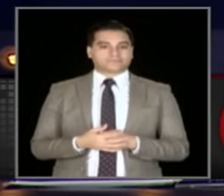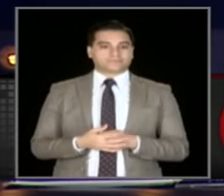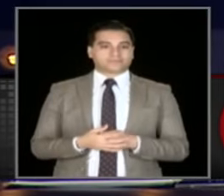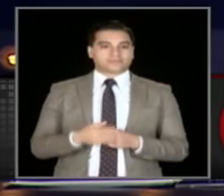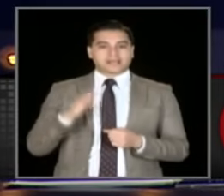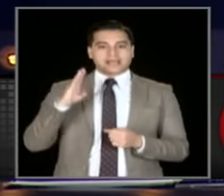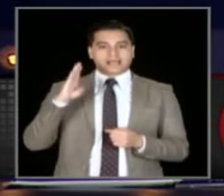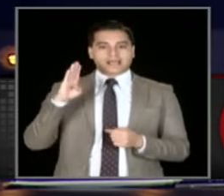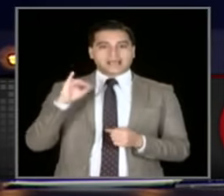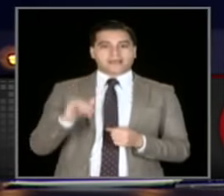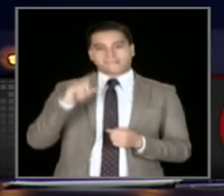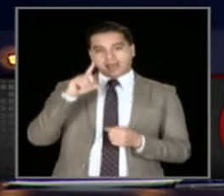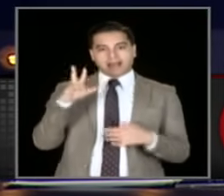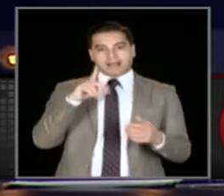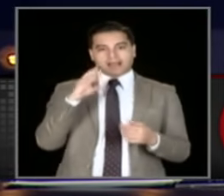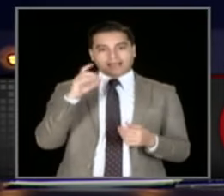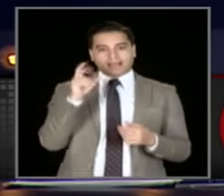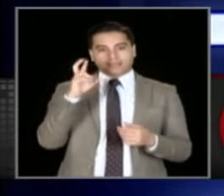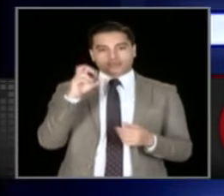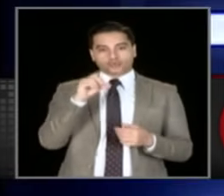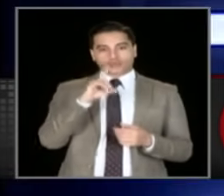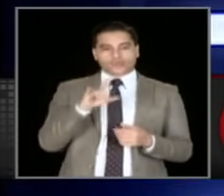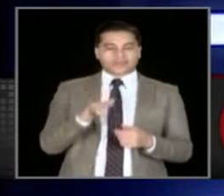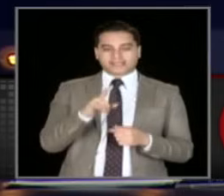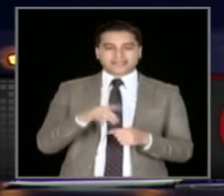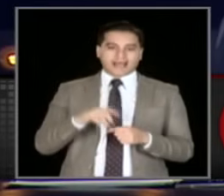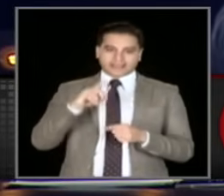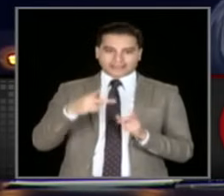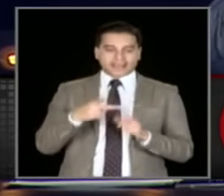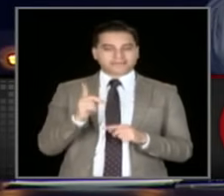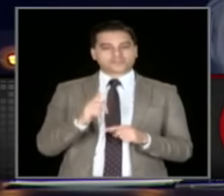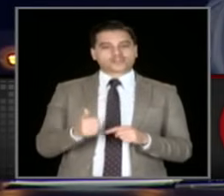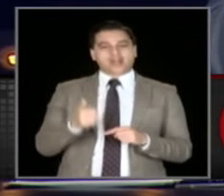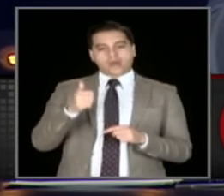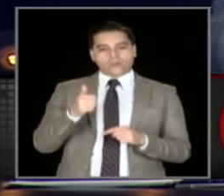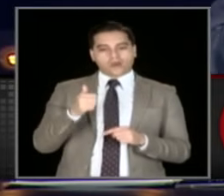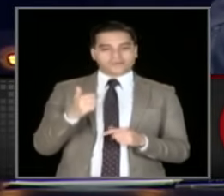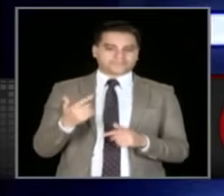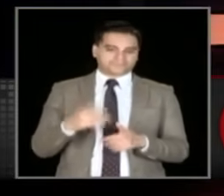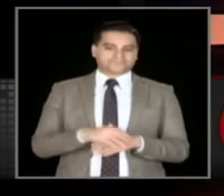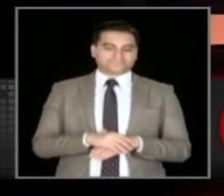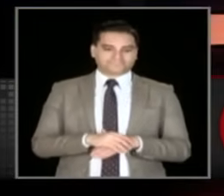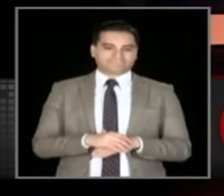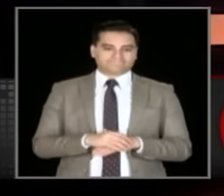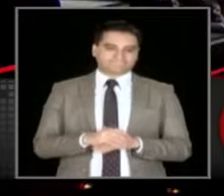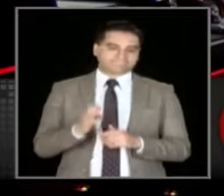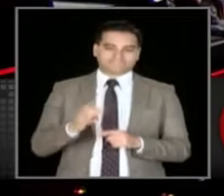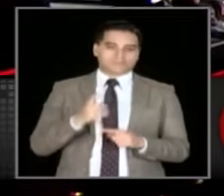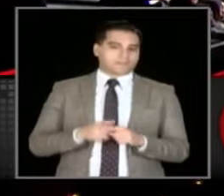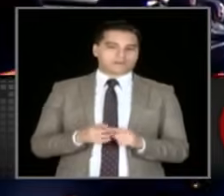كمال الجنزوري جي بعده. يوسف الصديق؟ إجابة خاطئة.